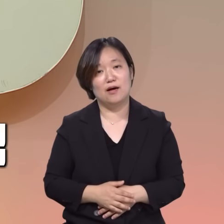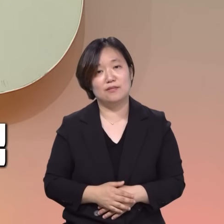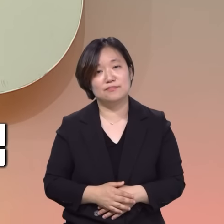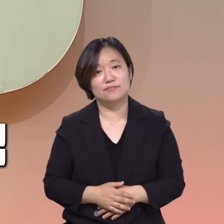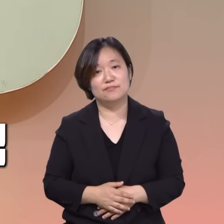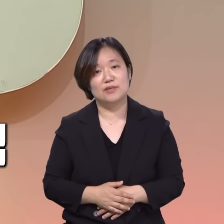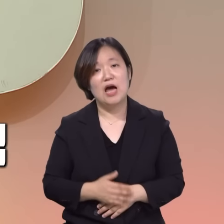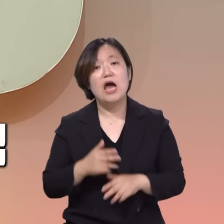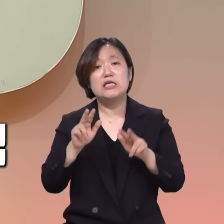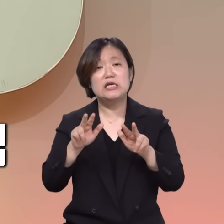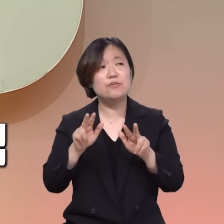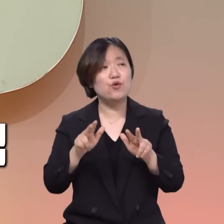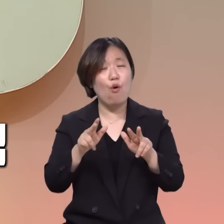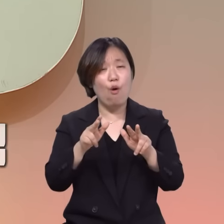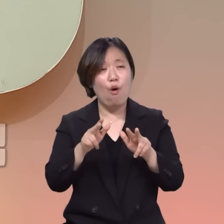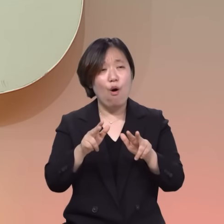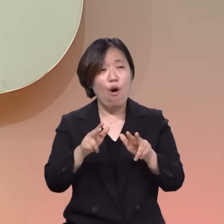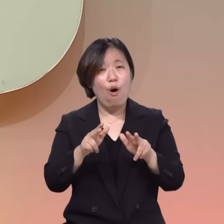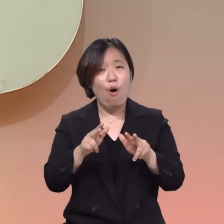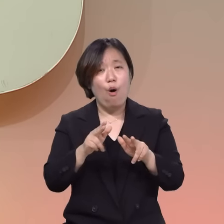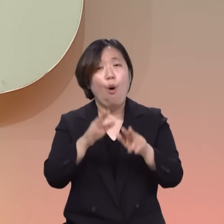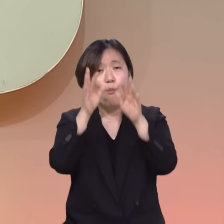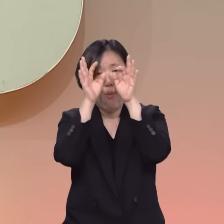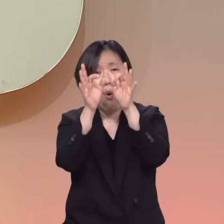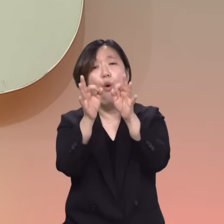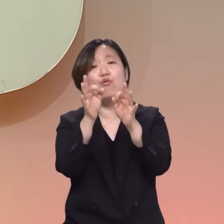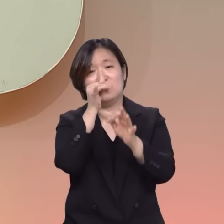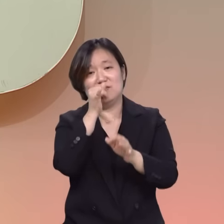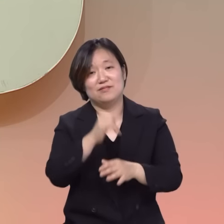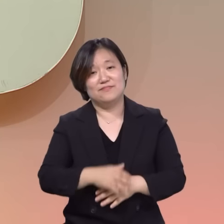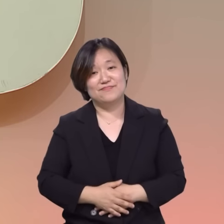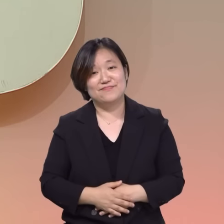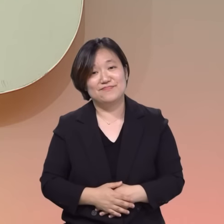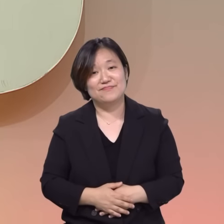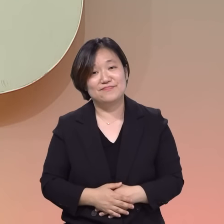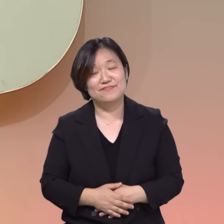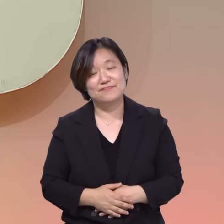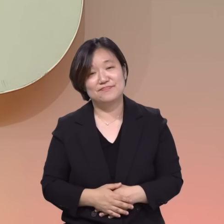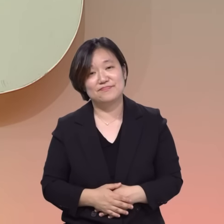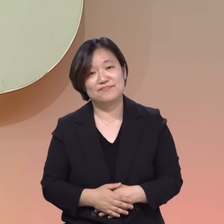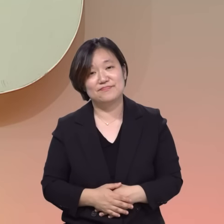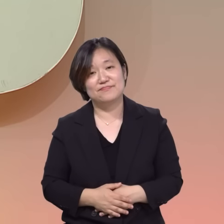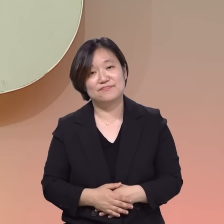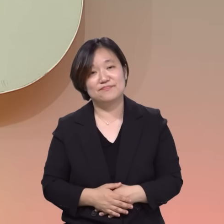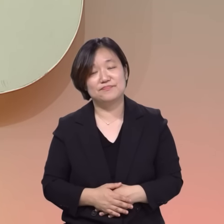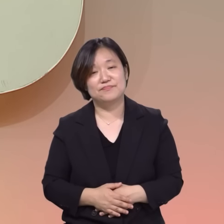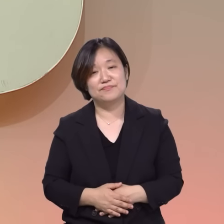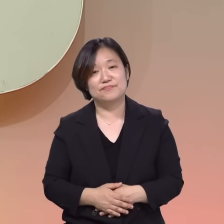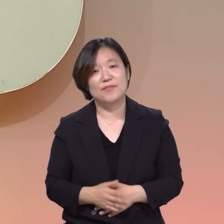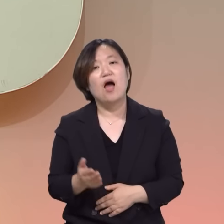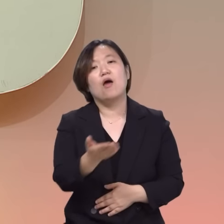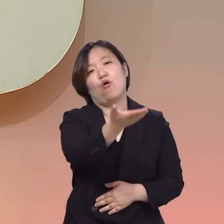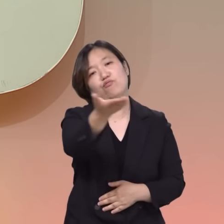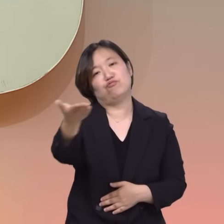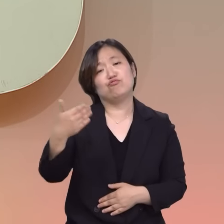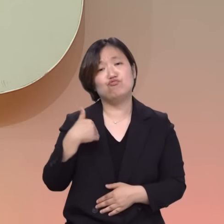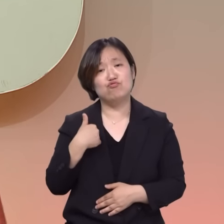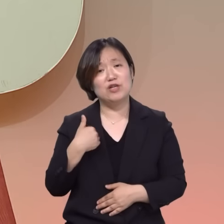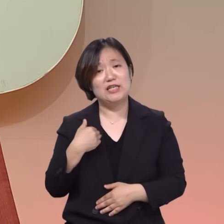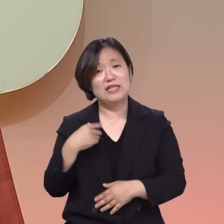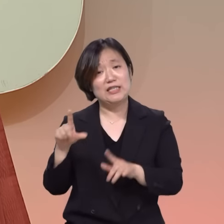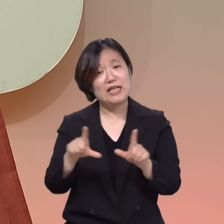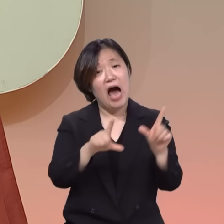우리가 목격할 수가 있는 겁니다 우리 불자 여러분 인생을 살다